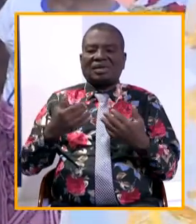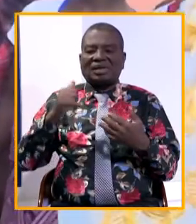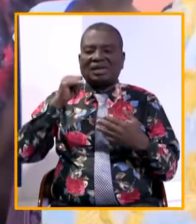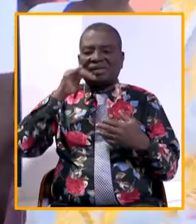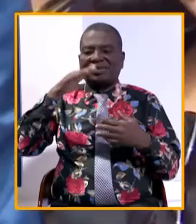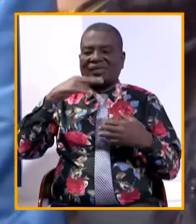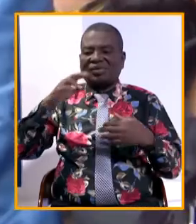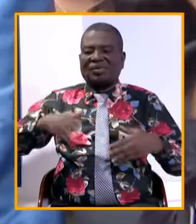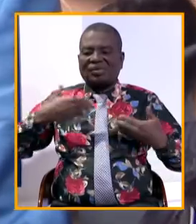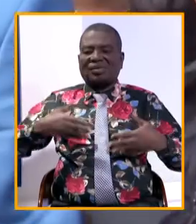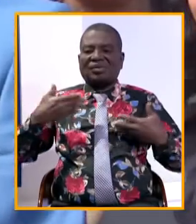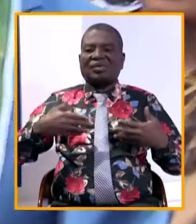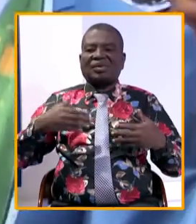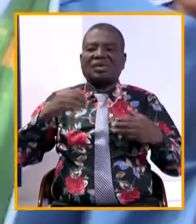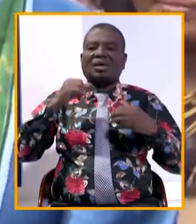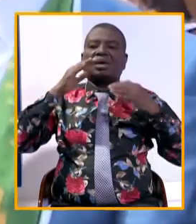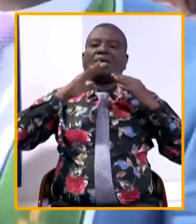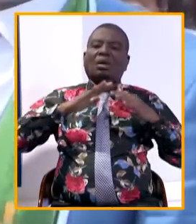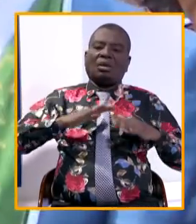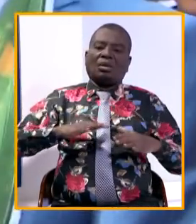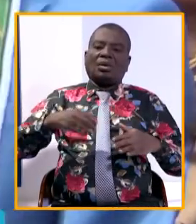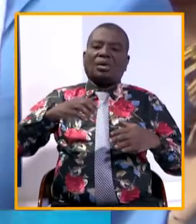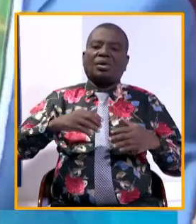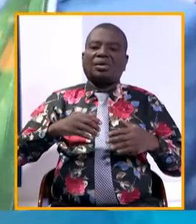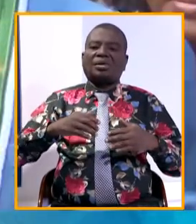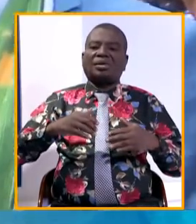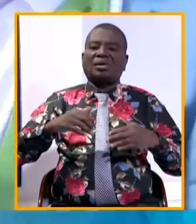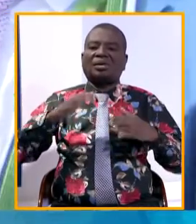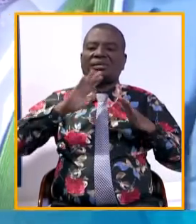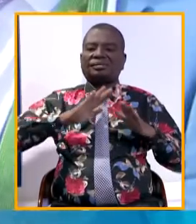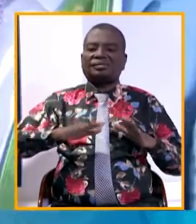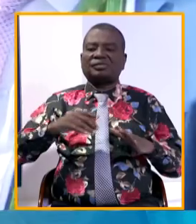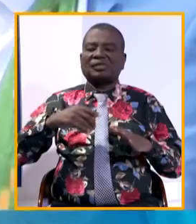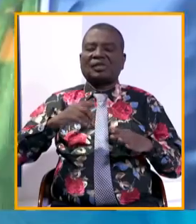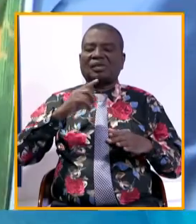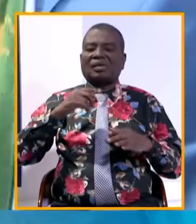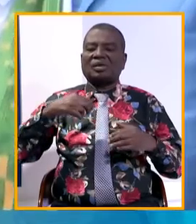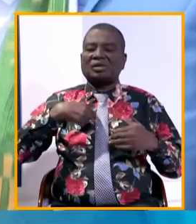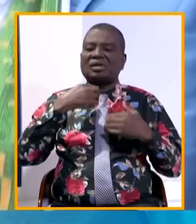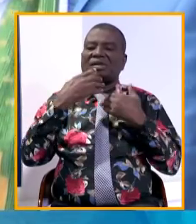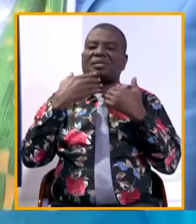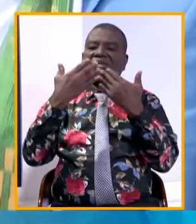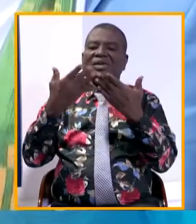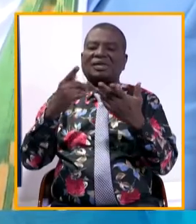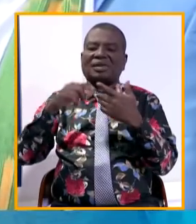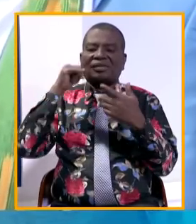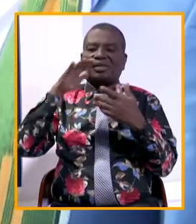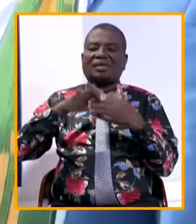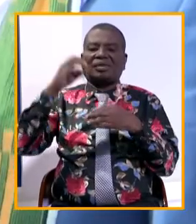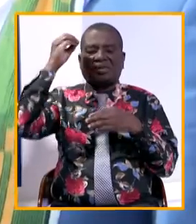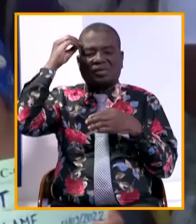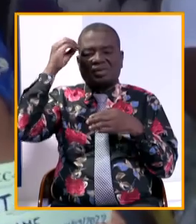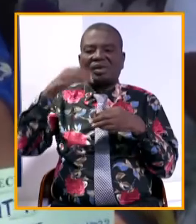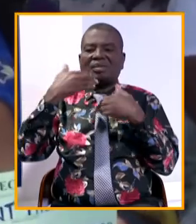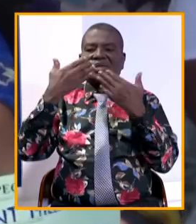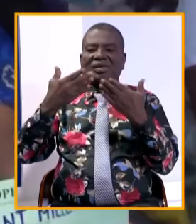de la localité. C'est un ouf de soulagement. Les mots me manquent pour dire encore une fois merci à la première dame, merci à